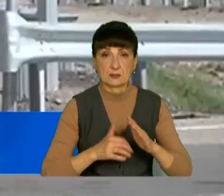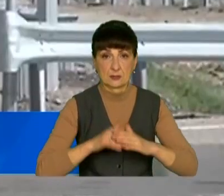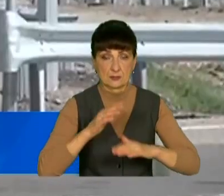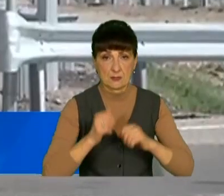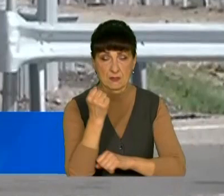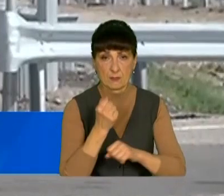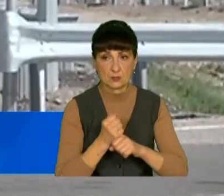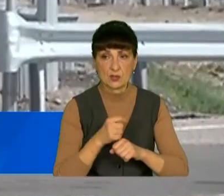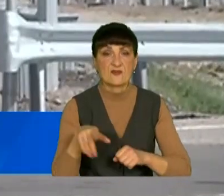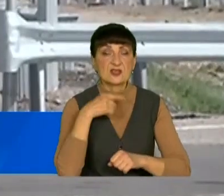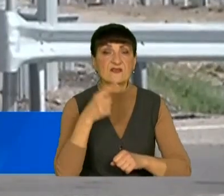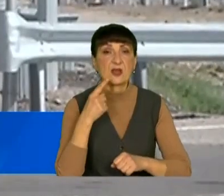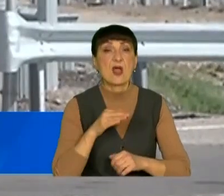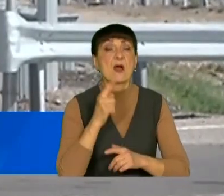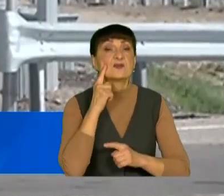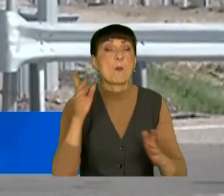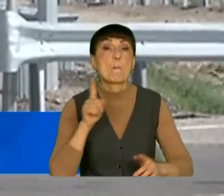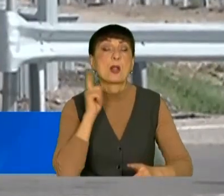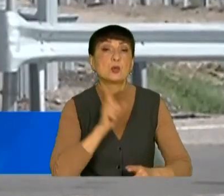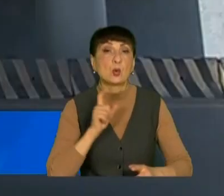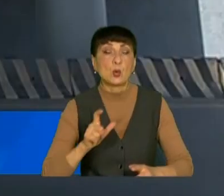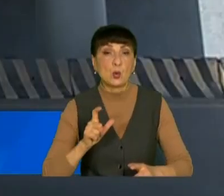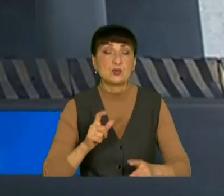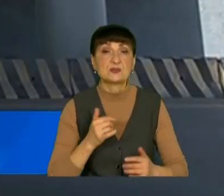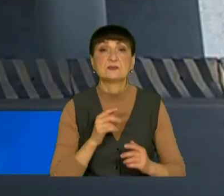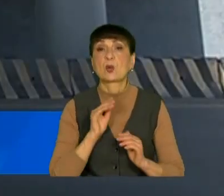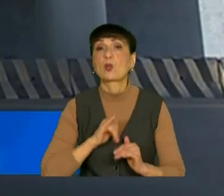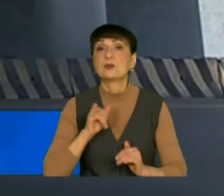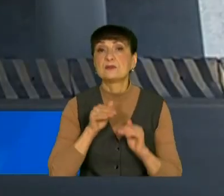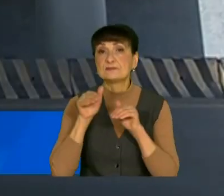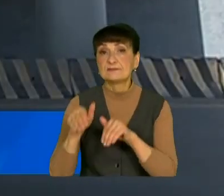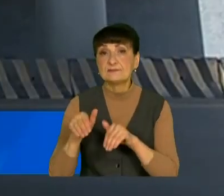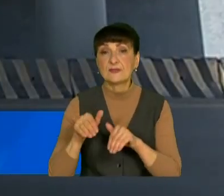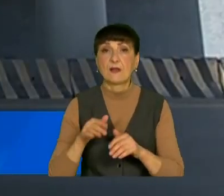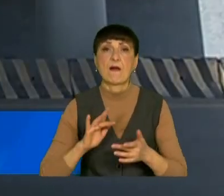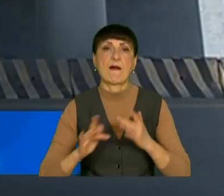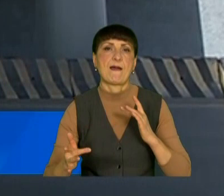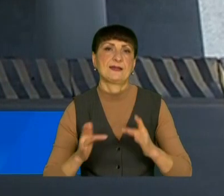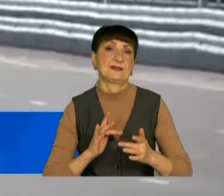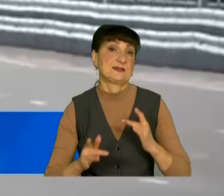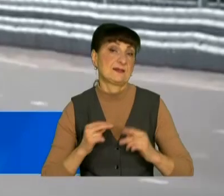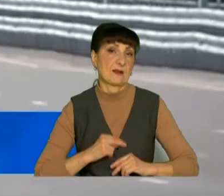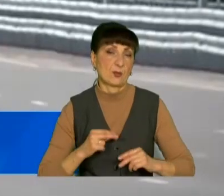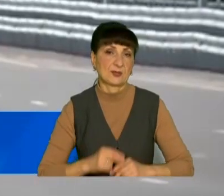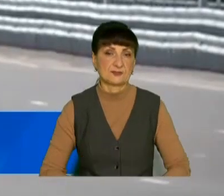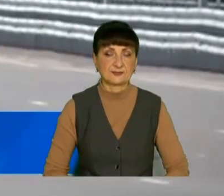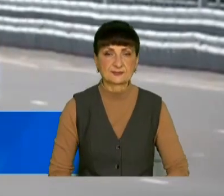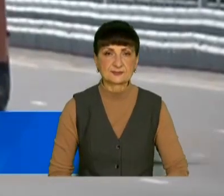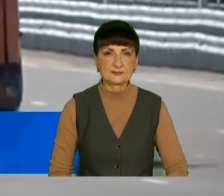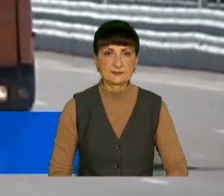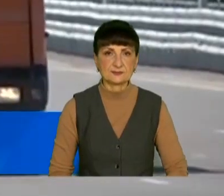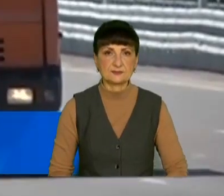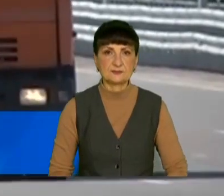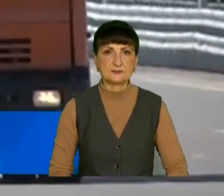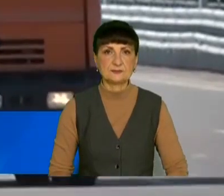словам автодорожника, в основном молодые люди стали отдавать предпочтение специальностям IT-сферы. Мира Альжанова, Нурлан Утигенов,